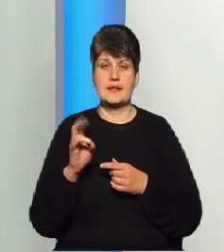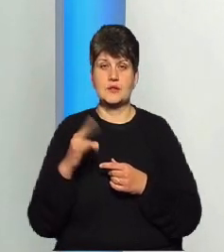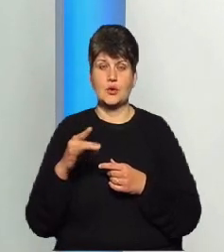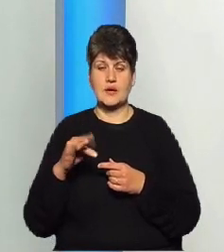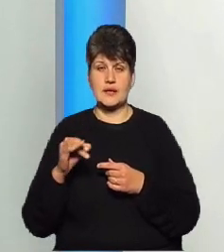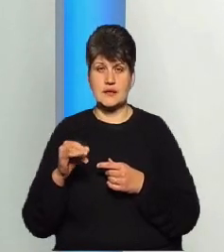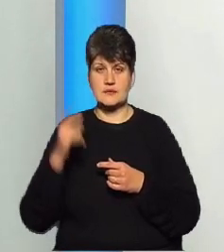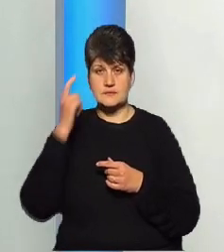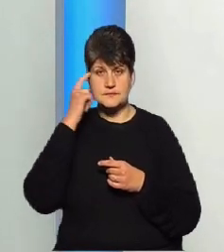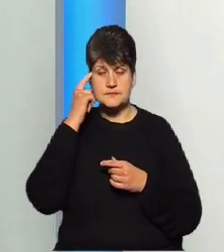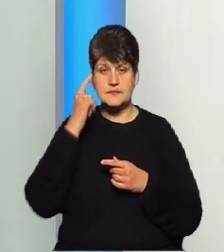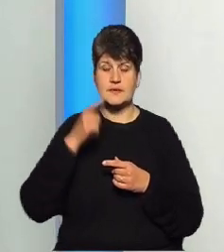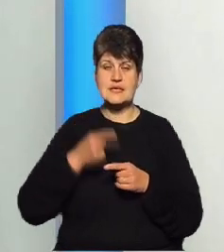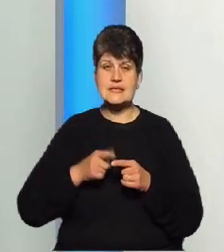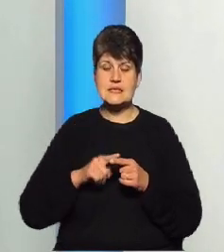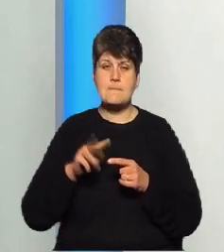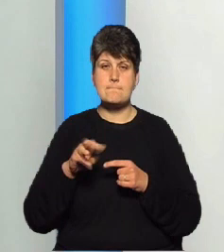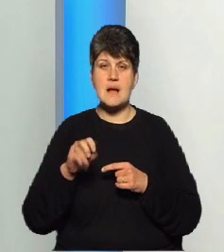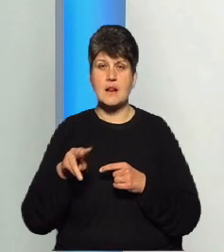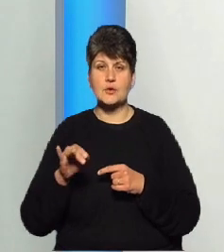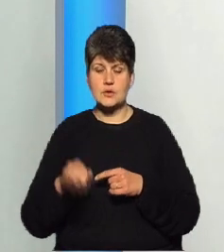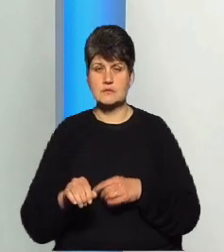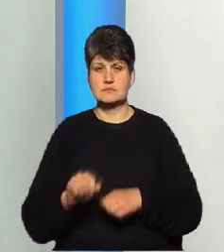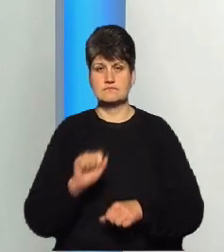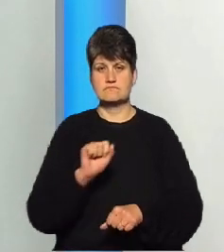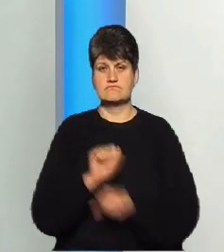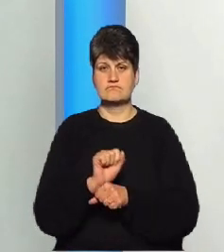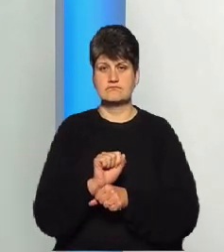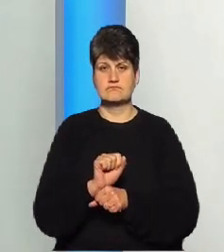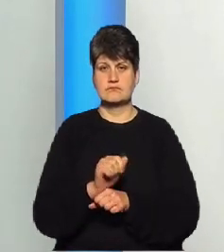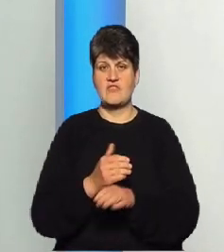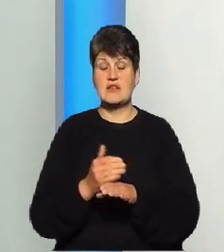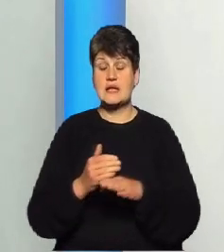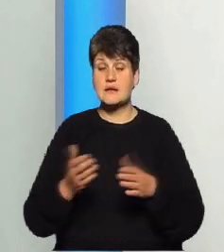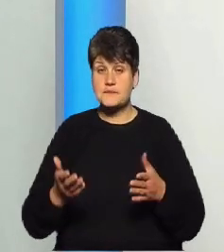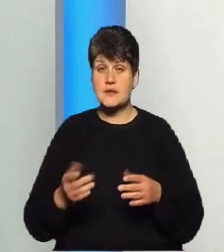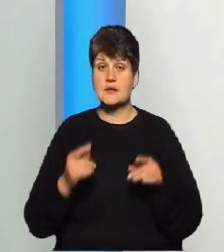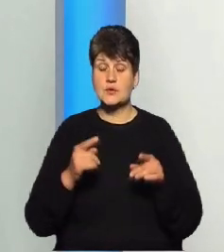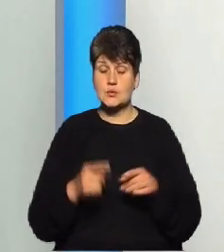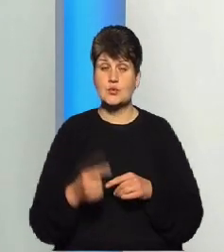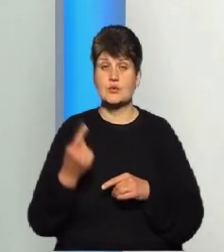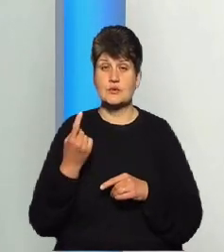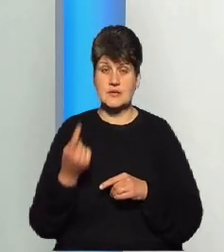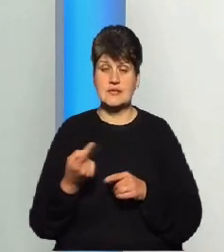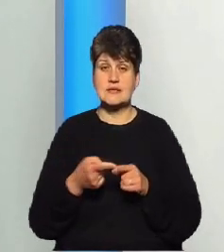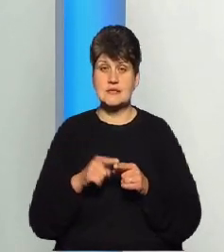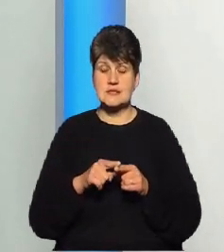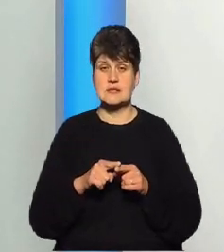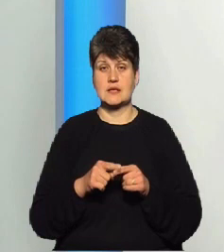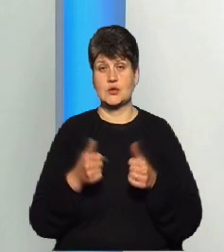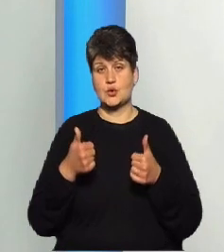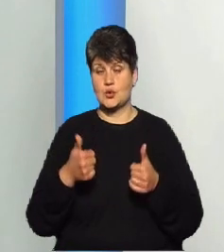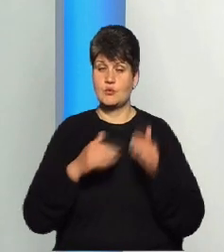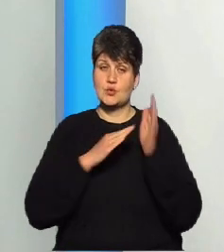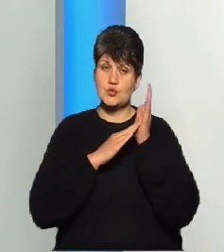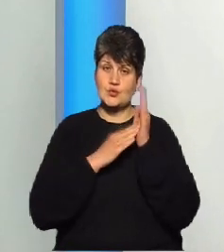цей мелатонін припиняє виділятися. І через те однією з таких чинників доброго сну це є темнота для того, щоб